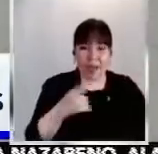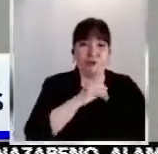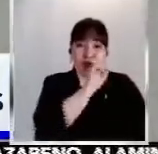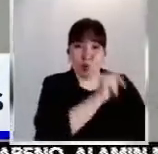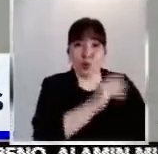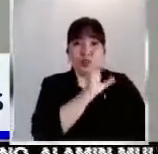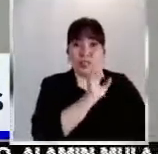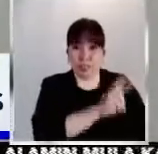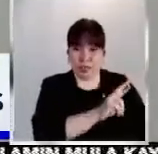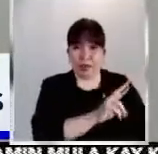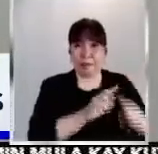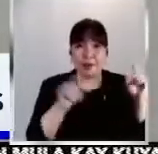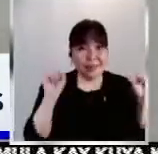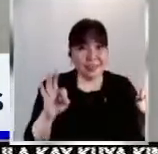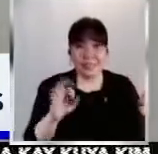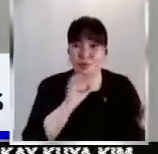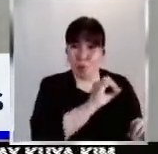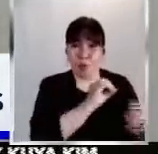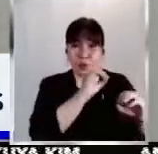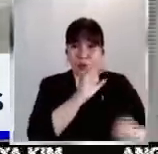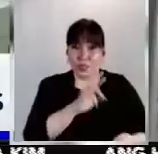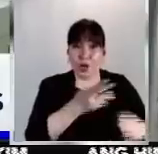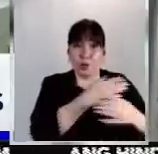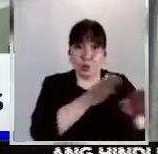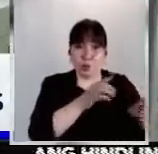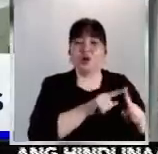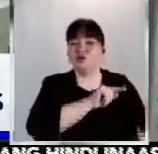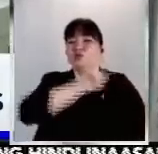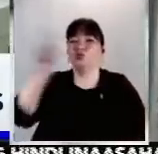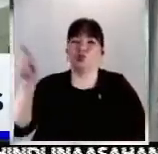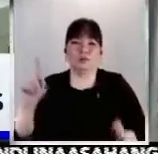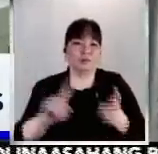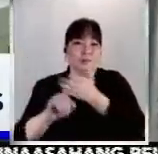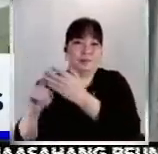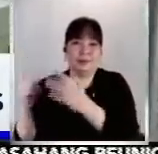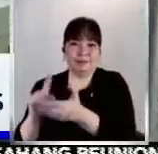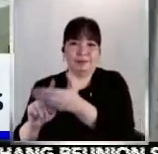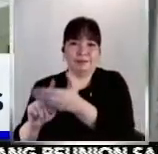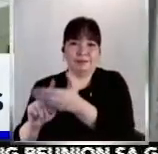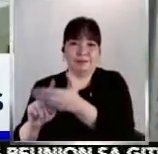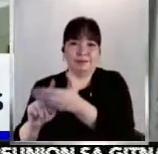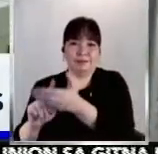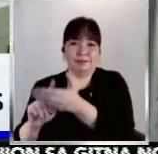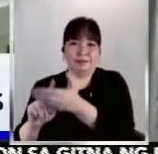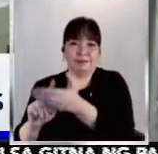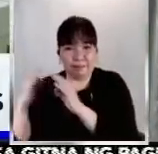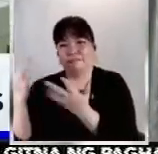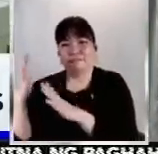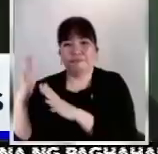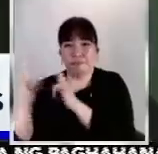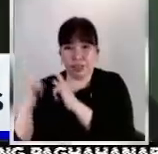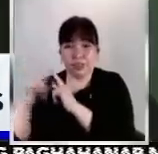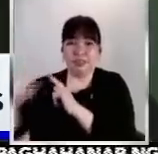raw sariling kwarto at banyo, dapat ay sa isolation facility. Pinaka-prioridad sa mga quarantine at isolation facility ang mga